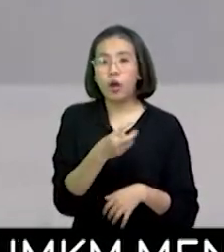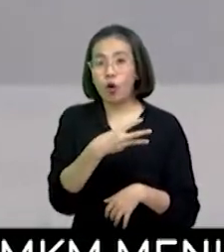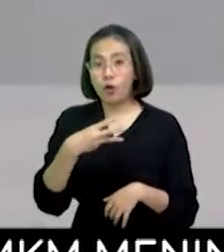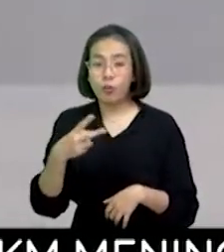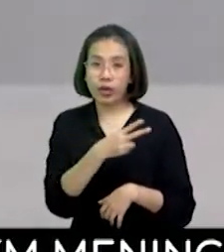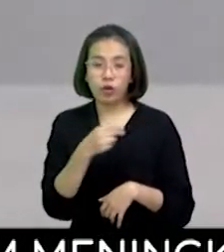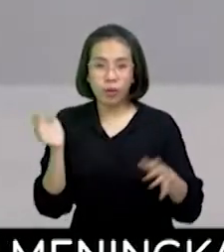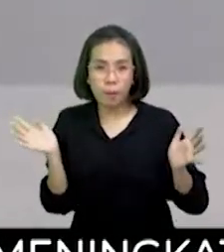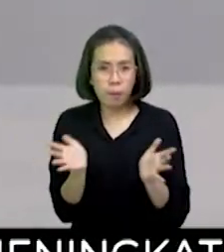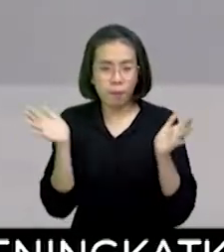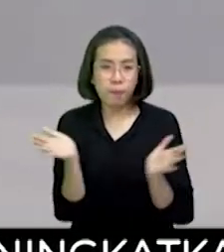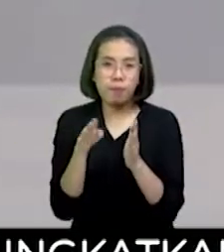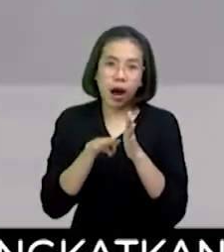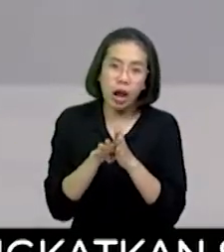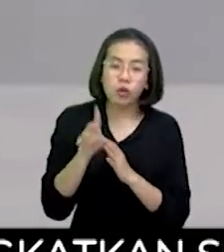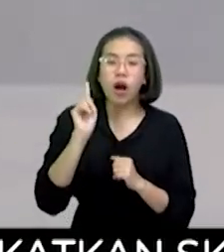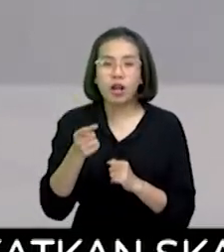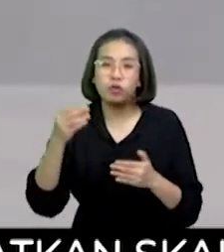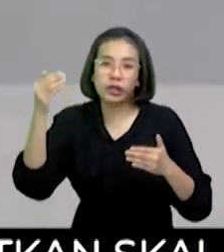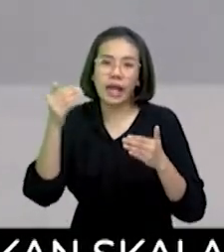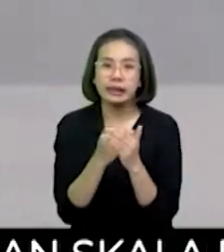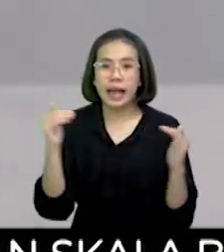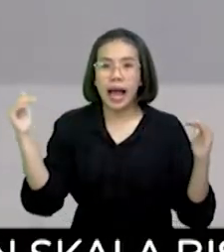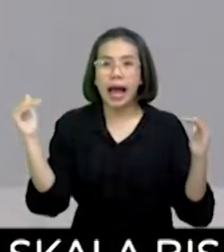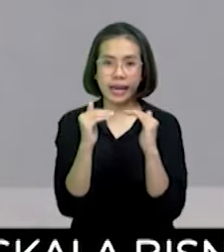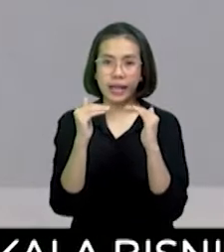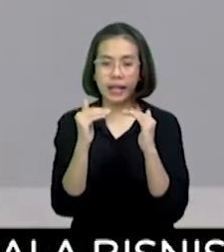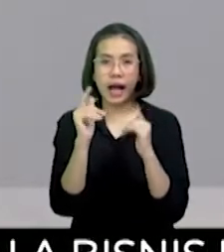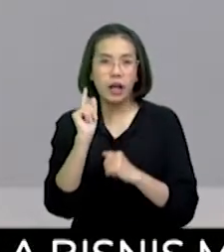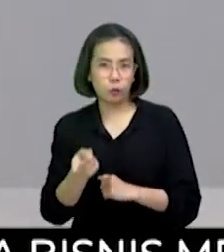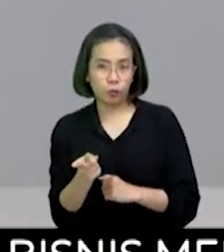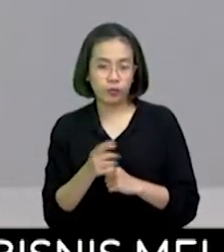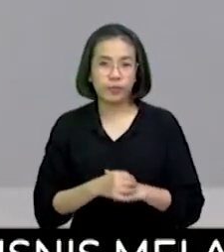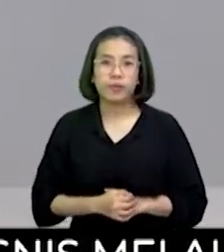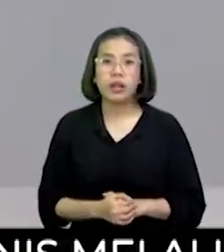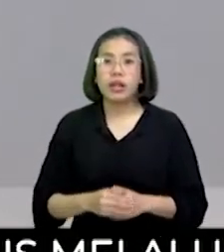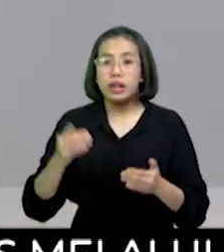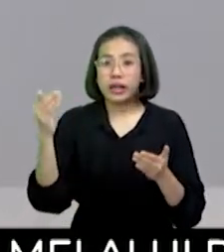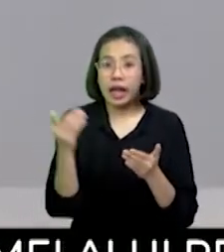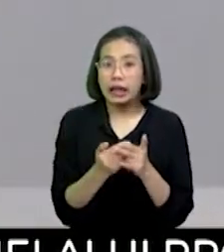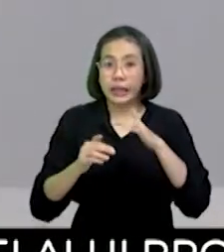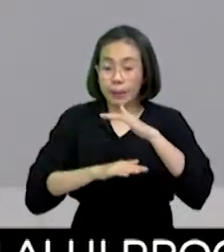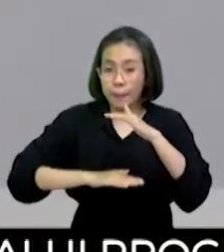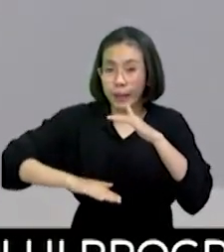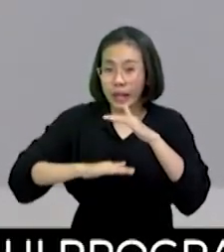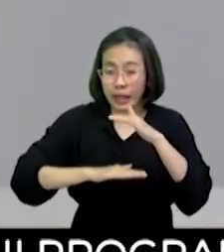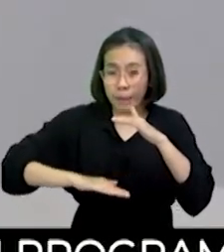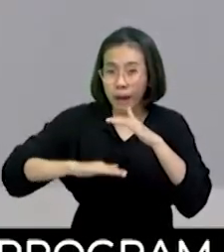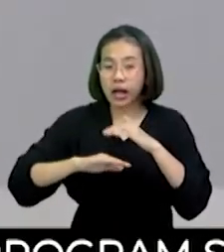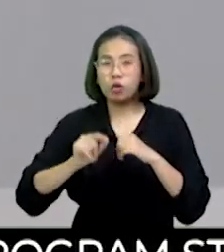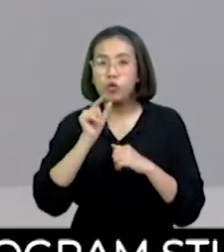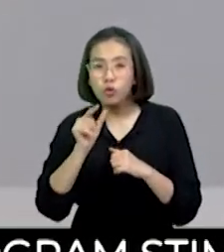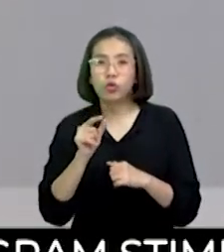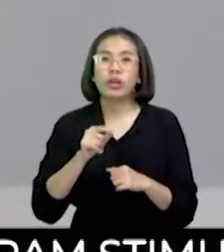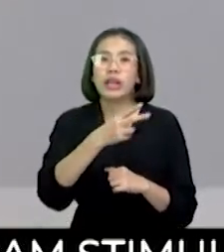Indonesia melalui pengupahan yang adil dan berdaya saing besaran upah minimum saat ini hampir di